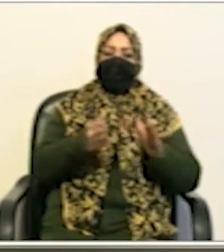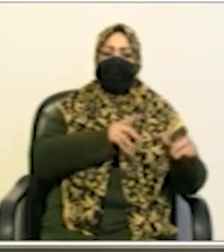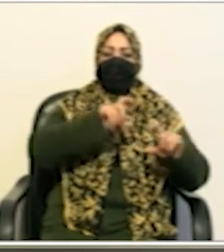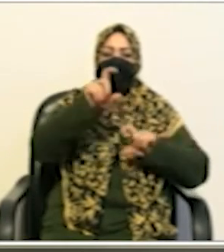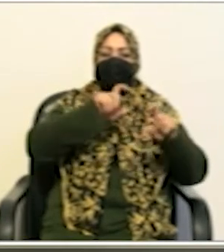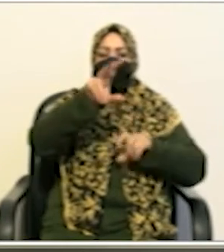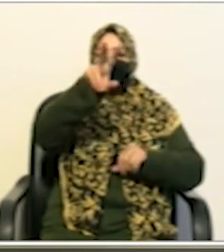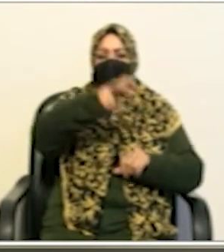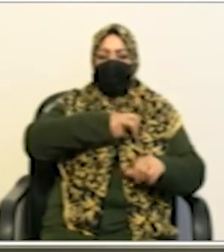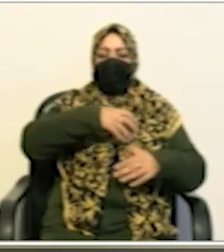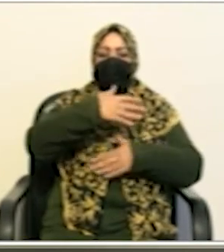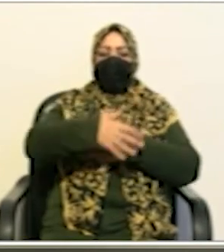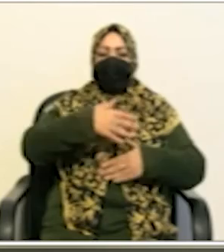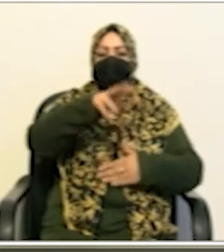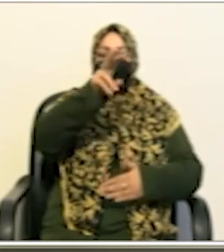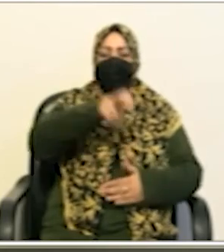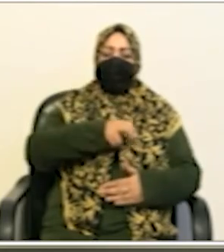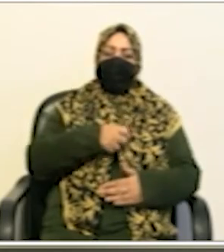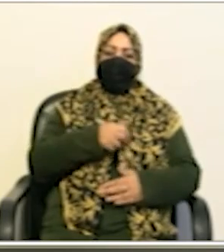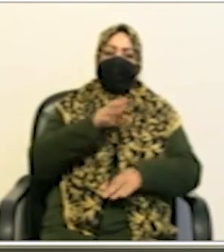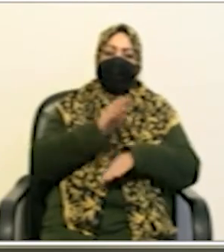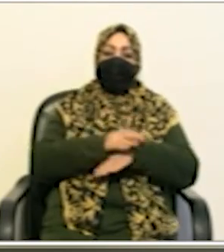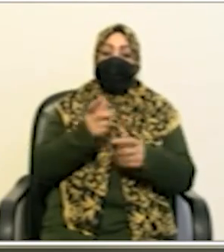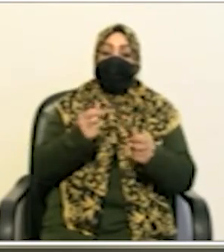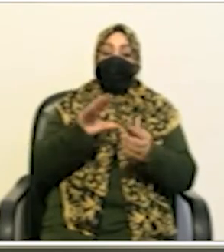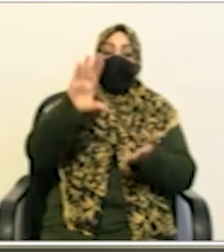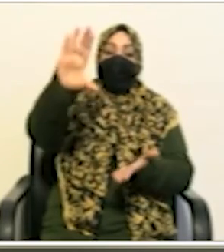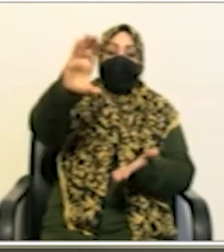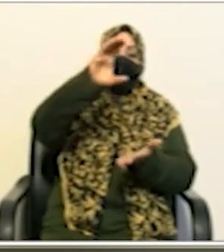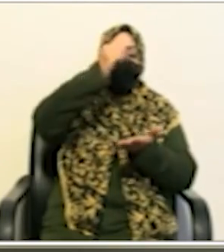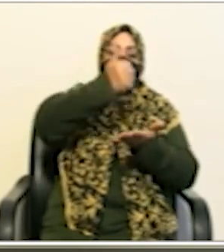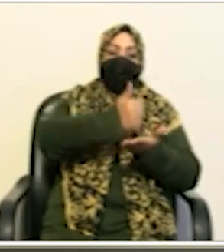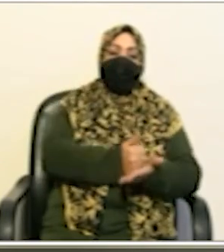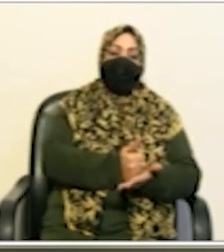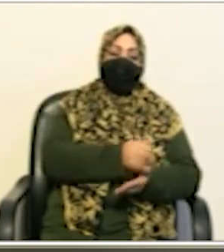لك اموالك ثم تاخذ عموله على الاخراج فهذا لا شيء فيه